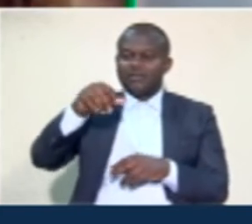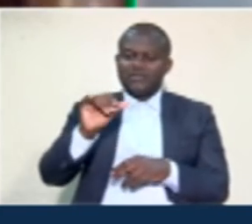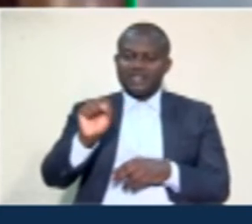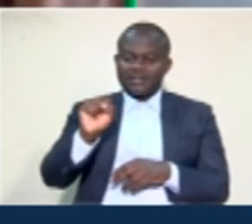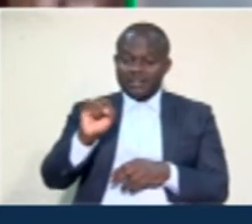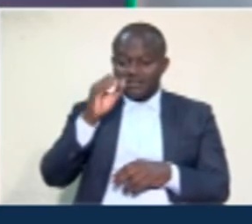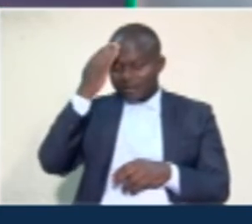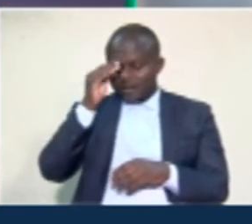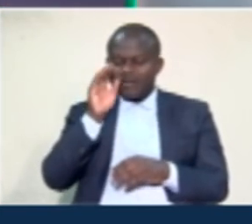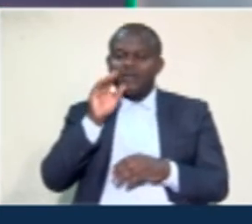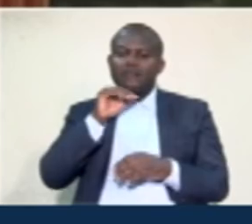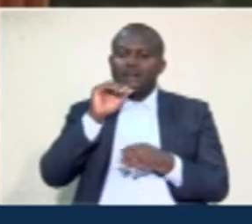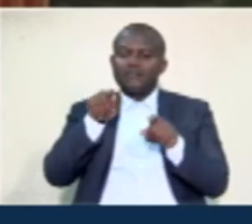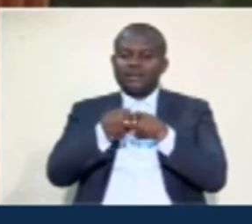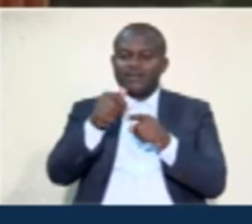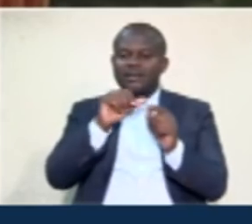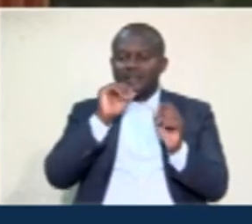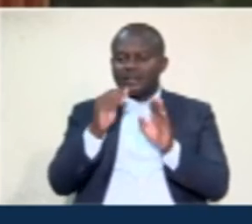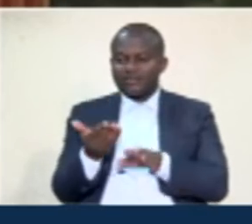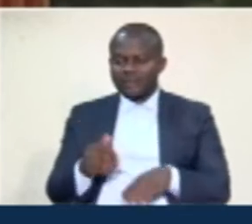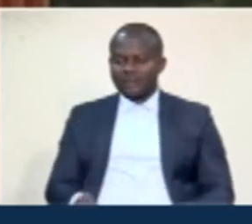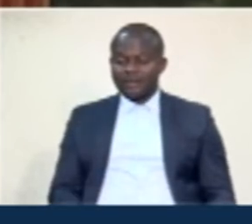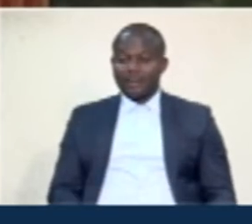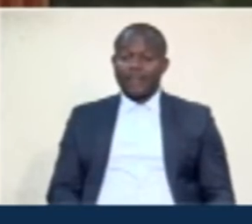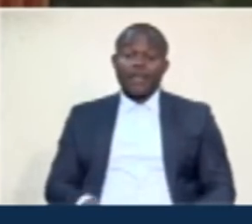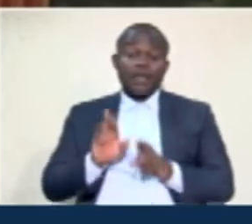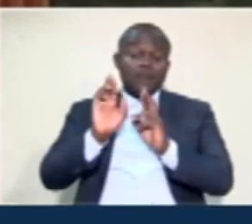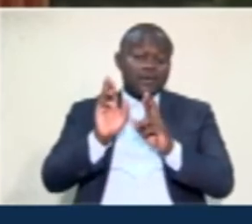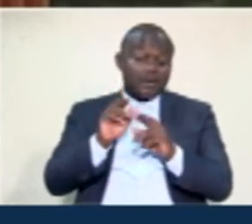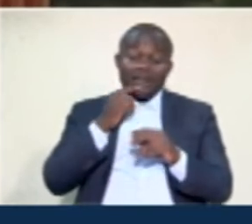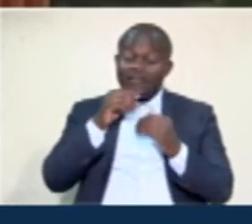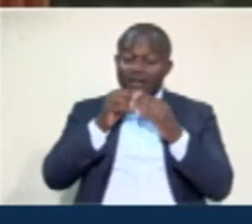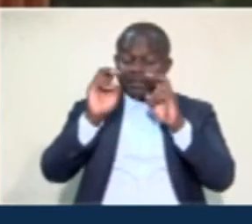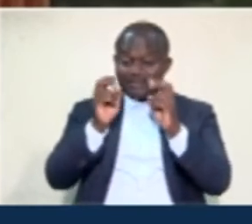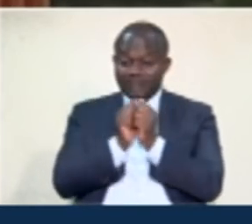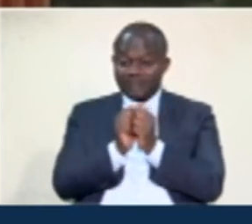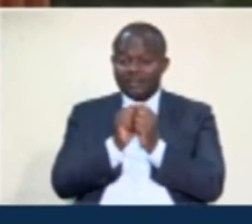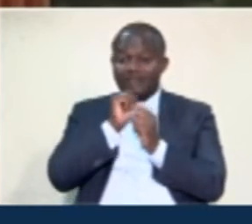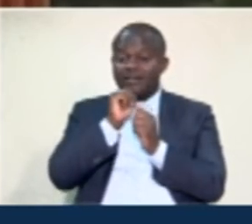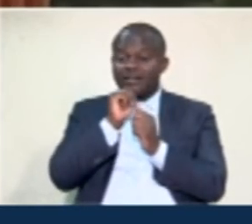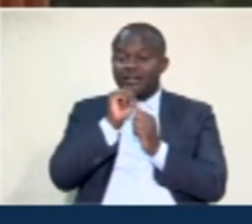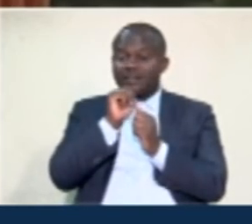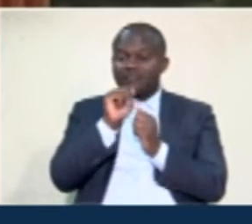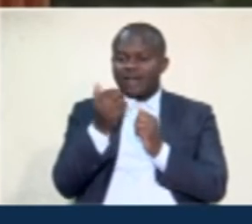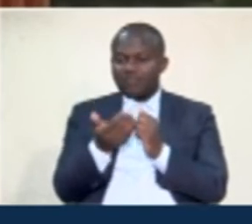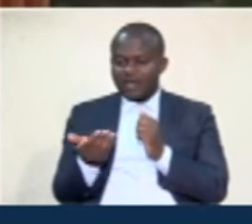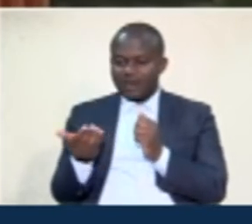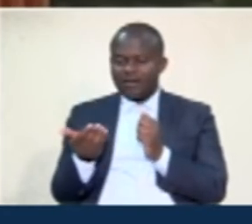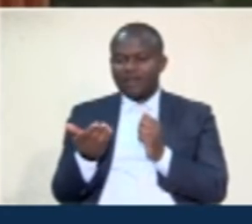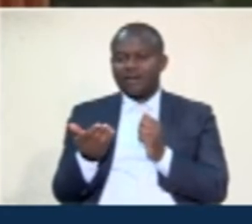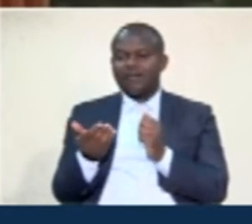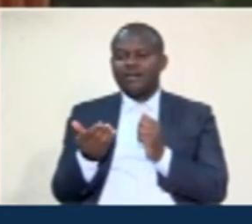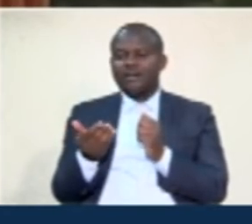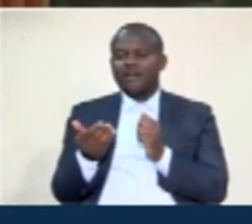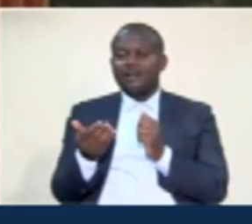ngo bajijishe urupfu na rutazamutwara. Bakizera ko niba bavuga bati nta mwana wavutse ni